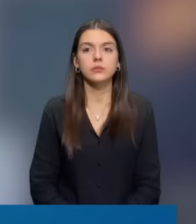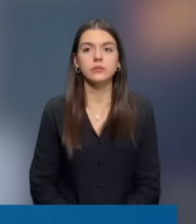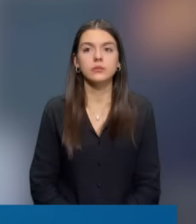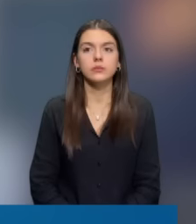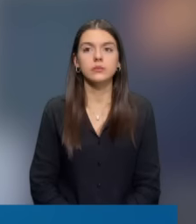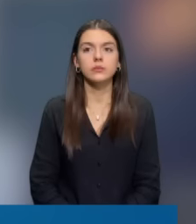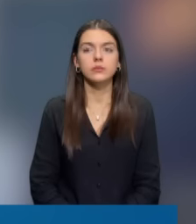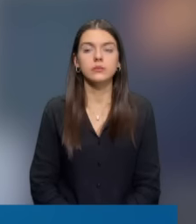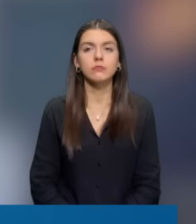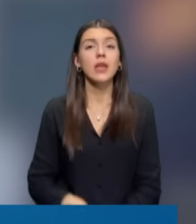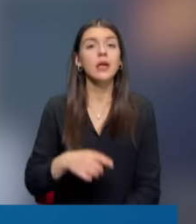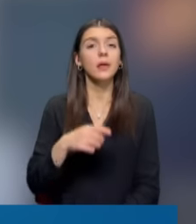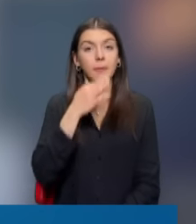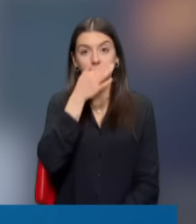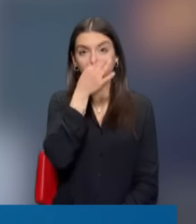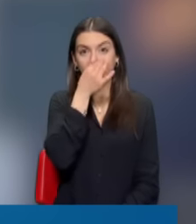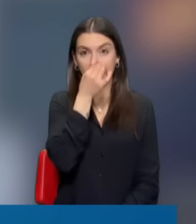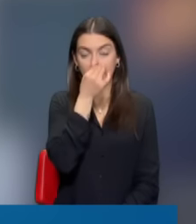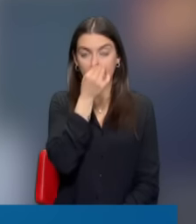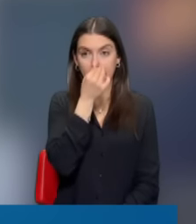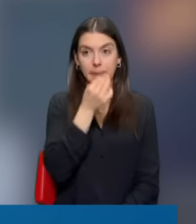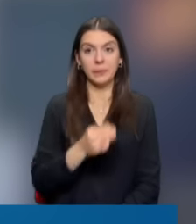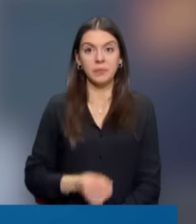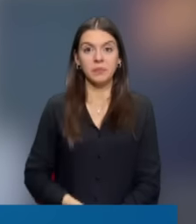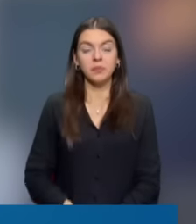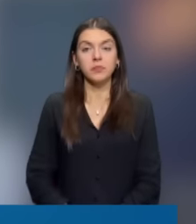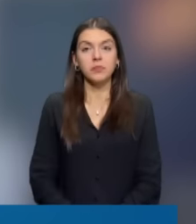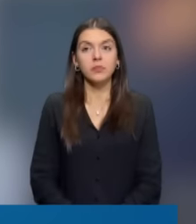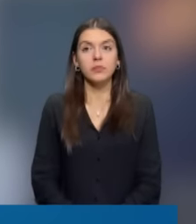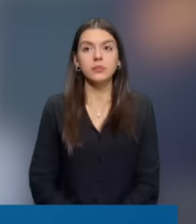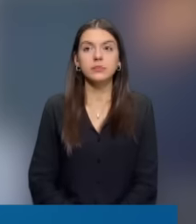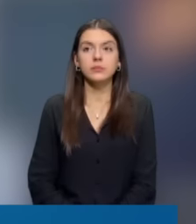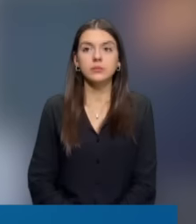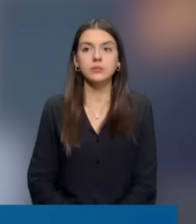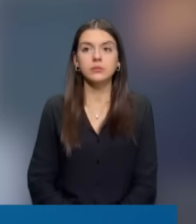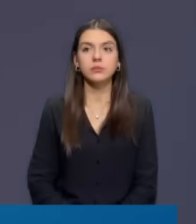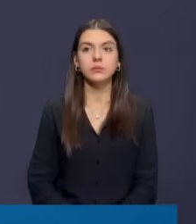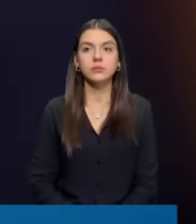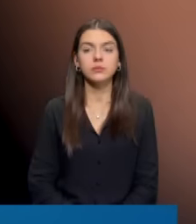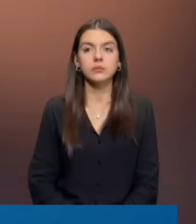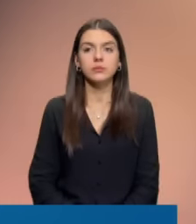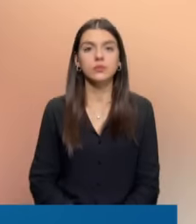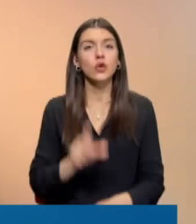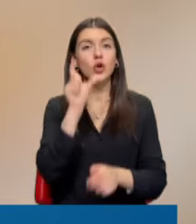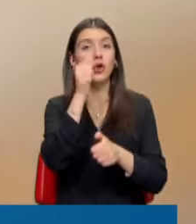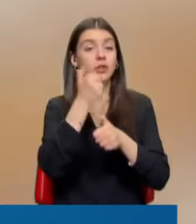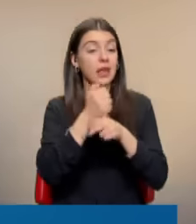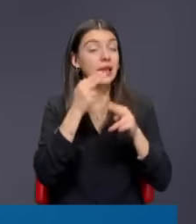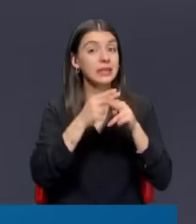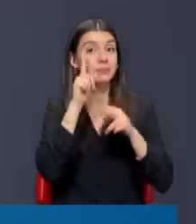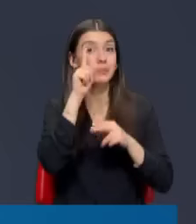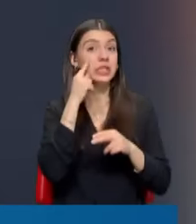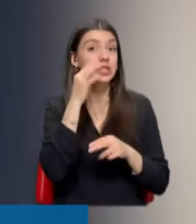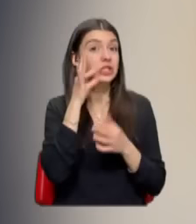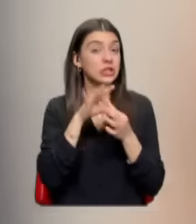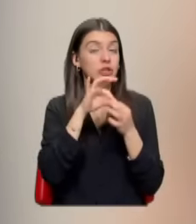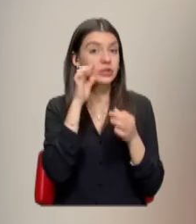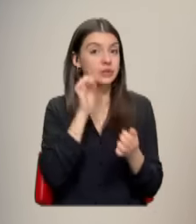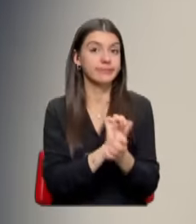başlatılmıştır. Atatürk'e ve Erdoğan'a hakaret soruşturması sonrası İçişleri Bakanı Yerlikaya duyurdu. UG adlı bir kişi gözaltına